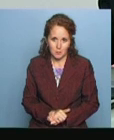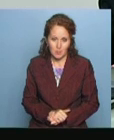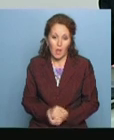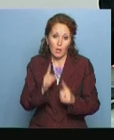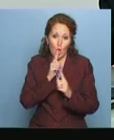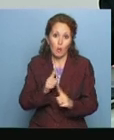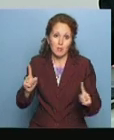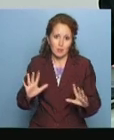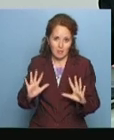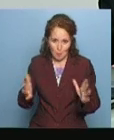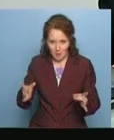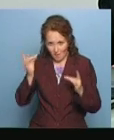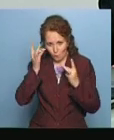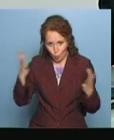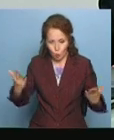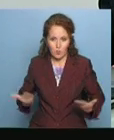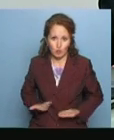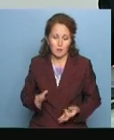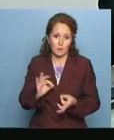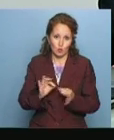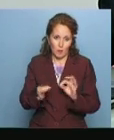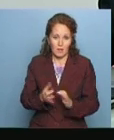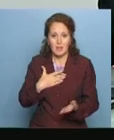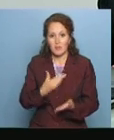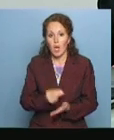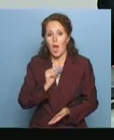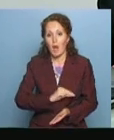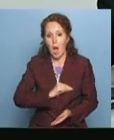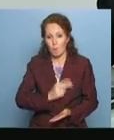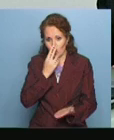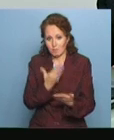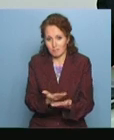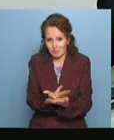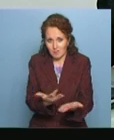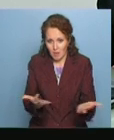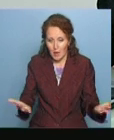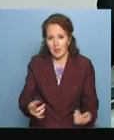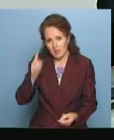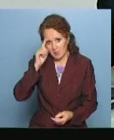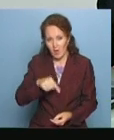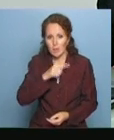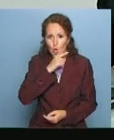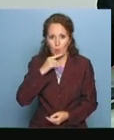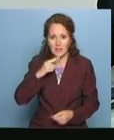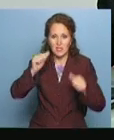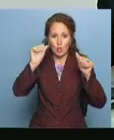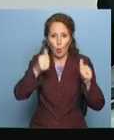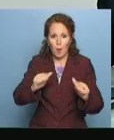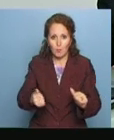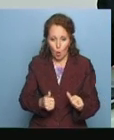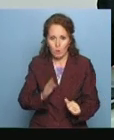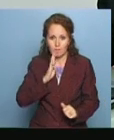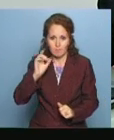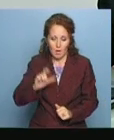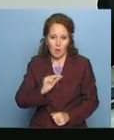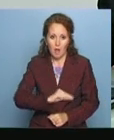Неординарное событие в культурной жизни Ижевска. Свои работы публике представила известный российский скульптор, работающий с дикой шерстью в